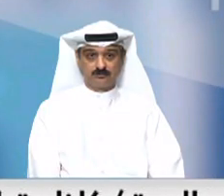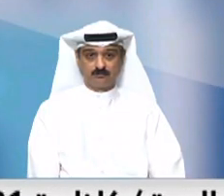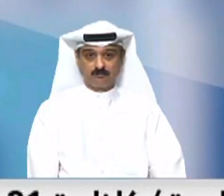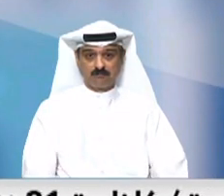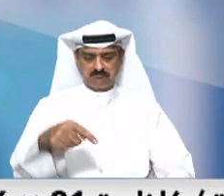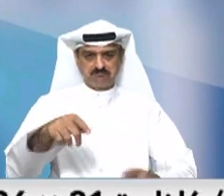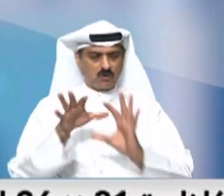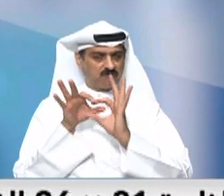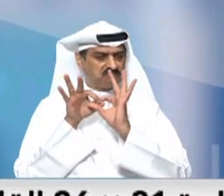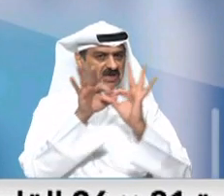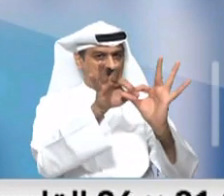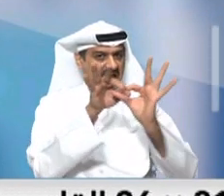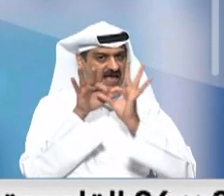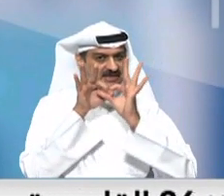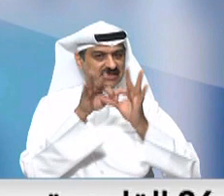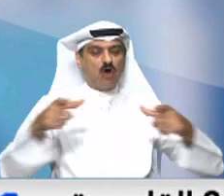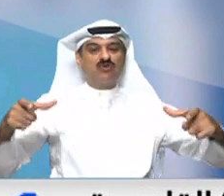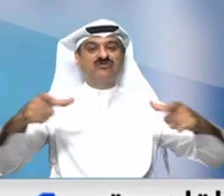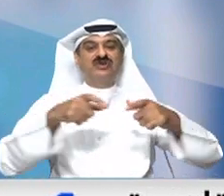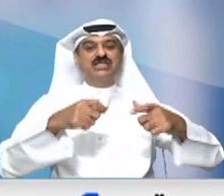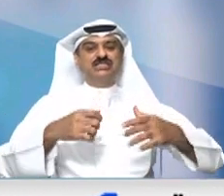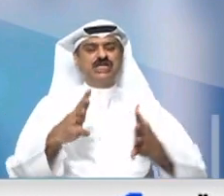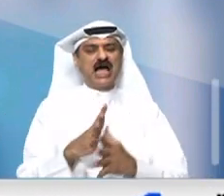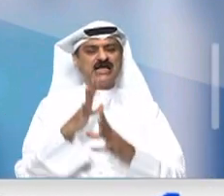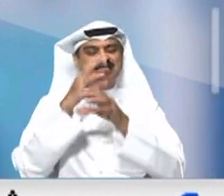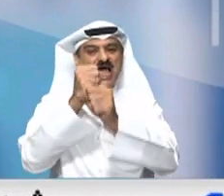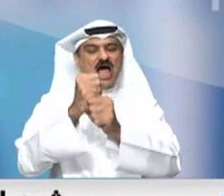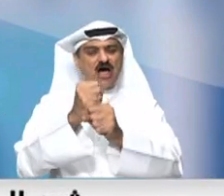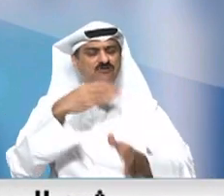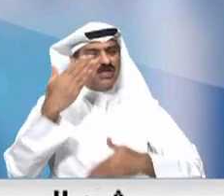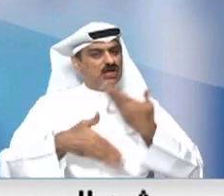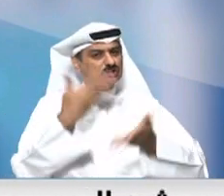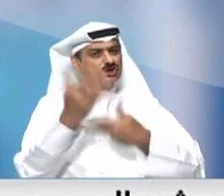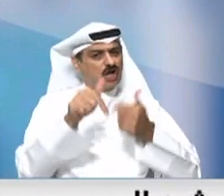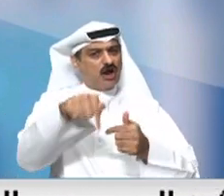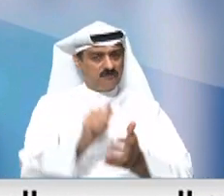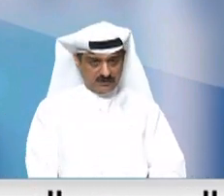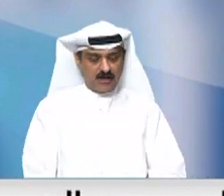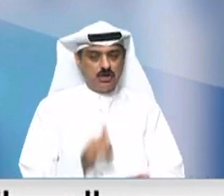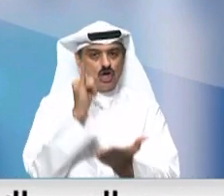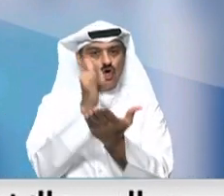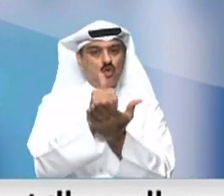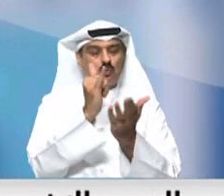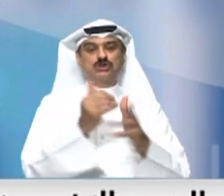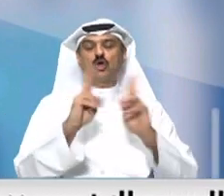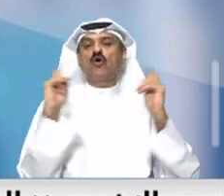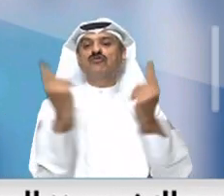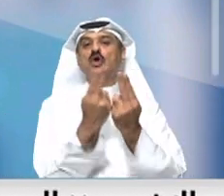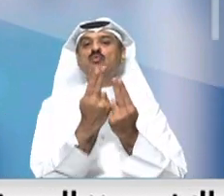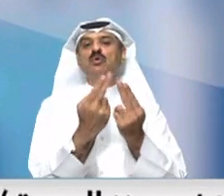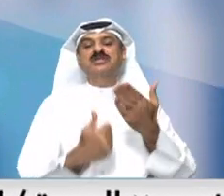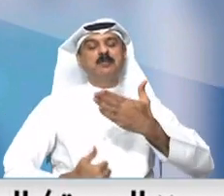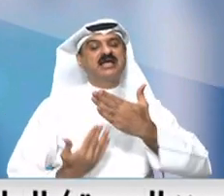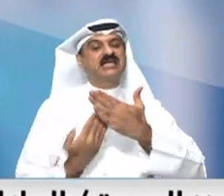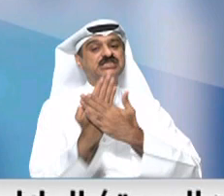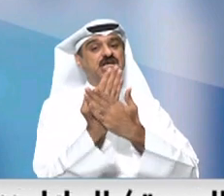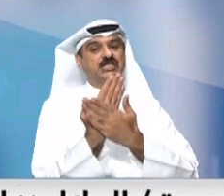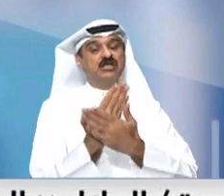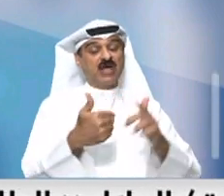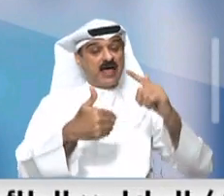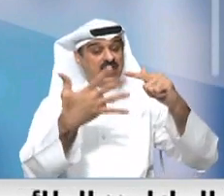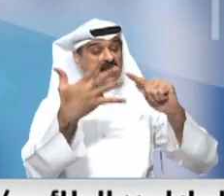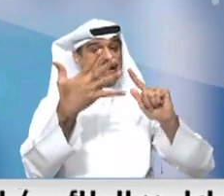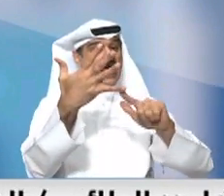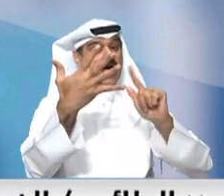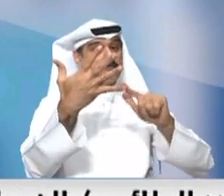أفضل الممارسات في مجالها. شارك ممثلو جهاز حماية المنافسة في منتدى المنافسة العربي الخامس للمنطقة